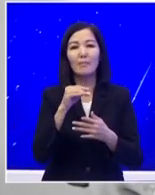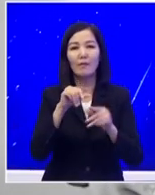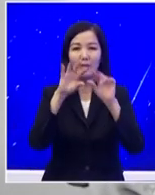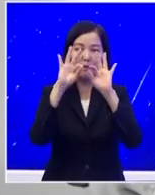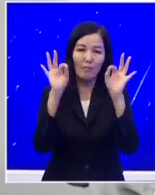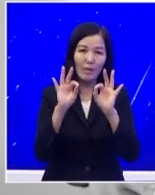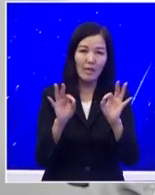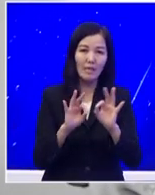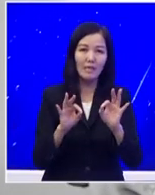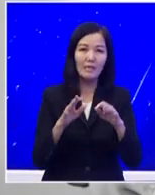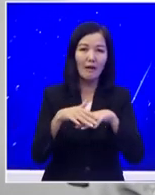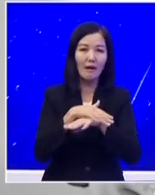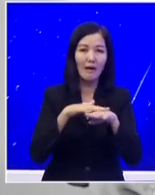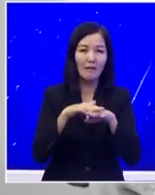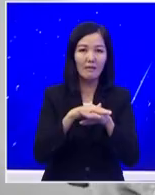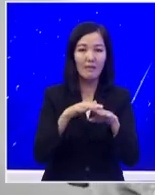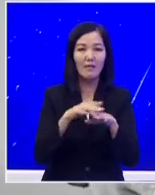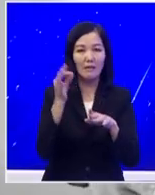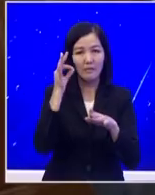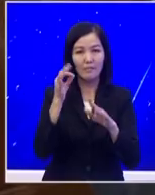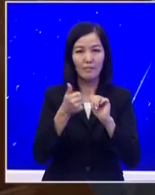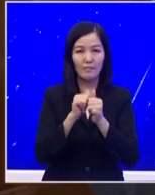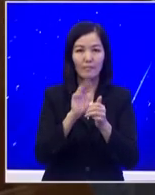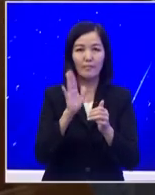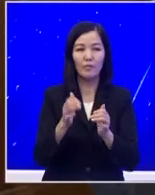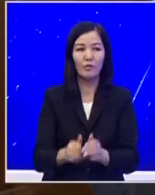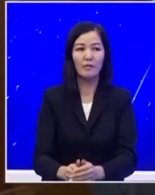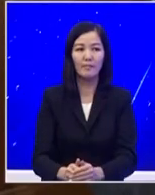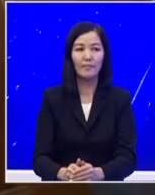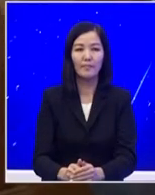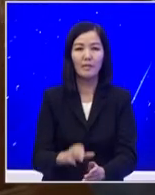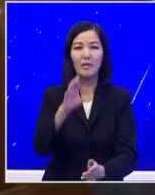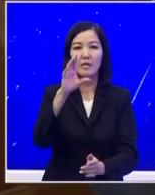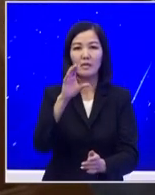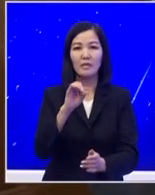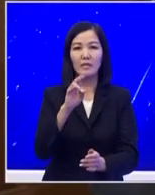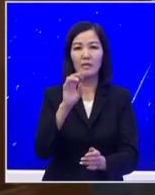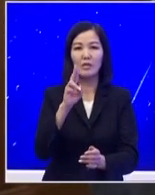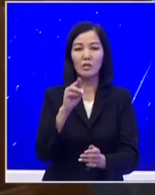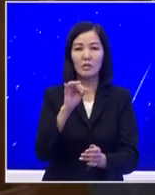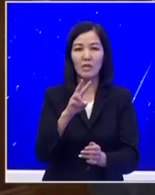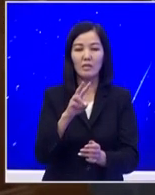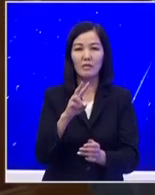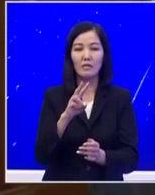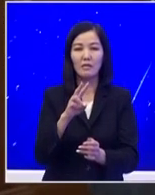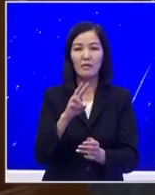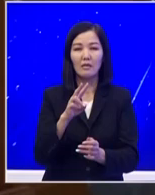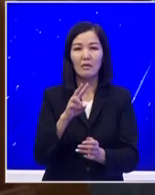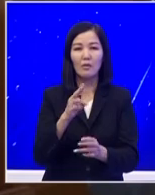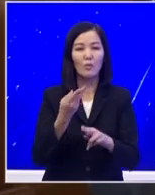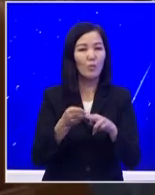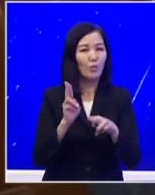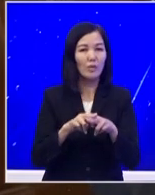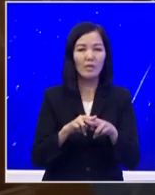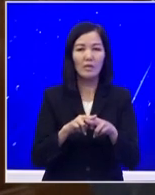жадында сақталмақ. Алдынан жарылқасын. Серікжан туралы айтсақ, ек сөйлемейді,